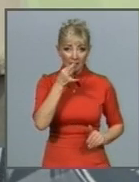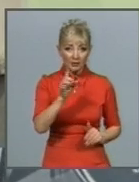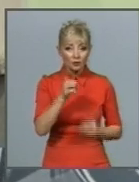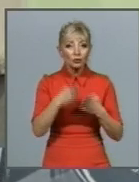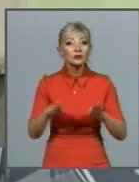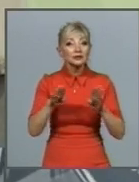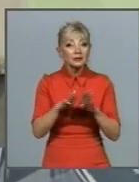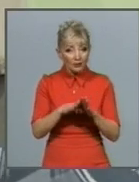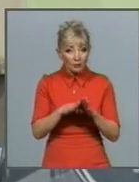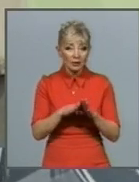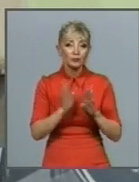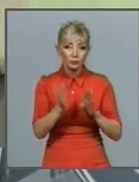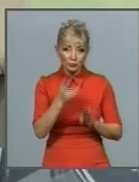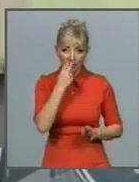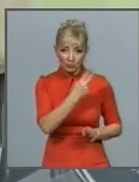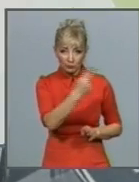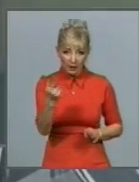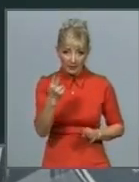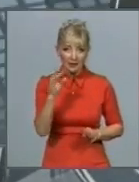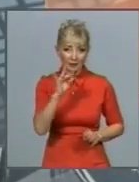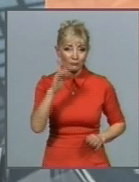подібні тенденції спостерігаються і в Україні.